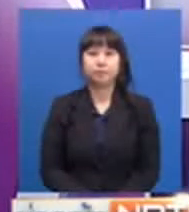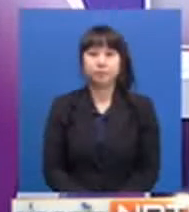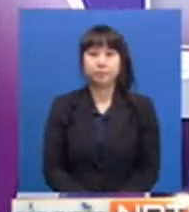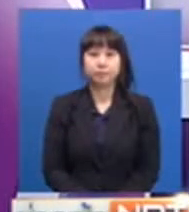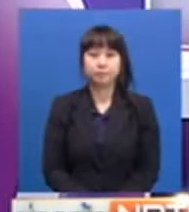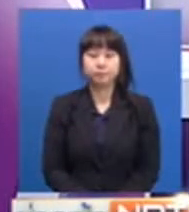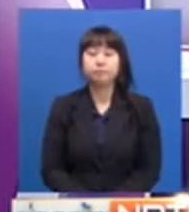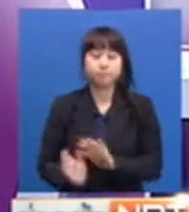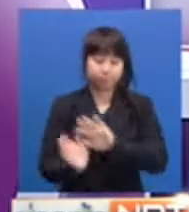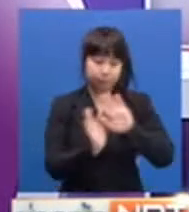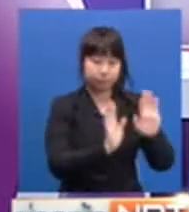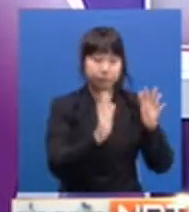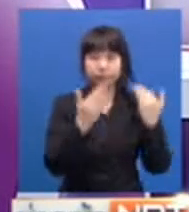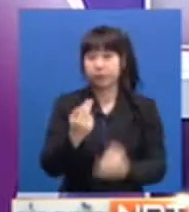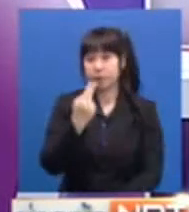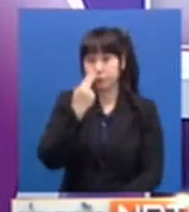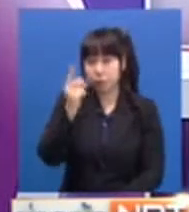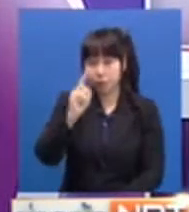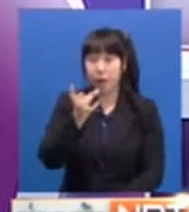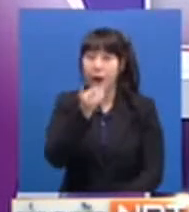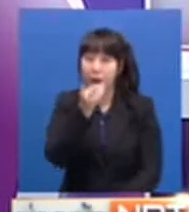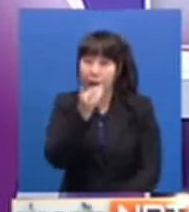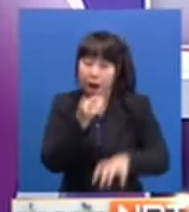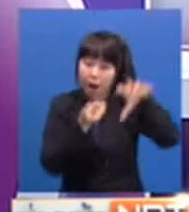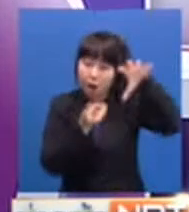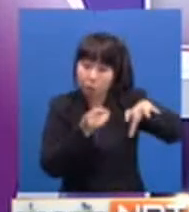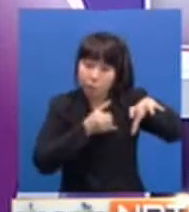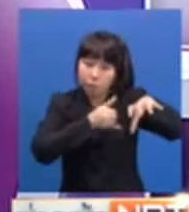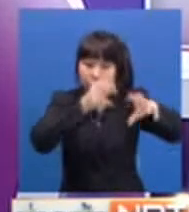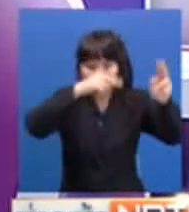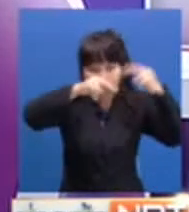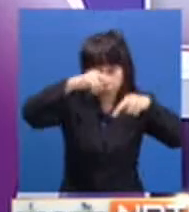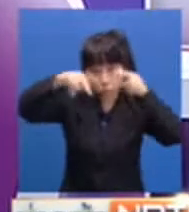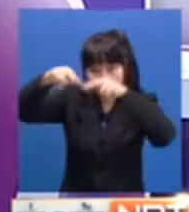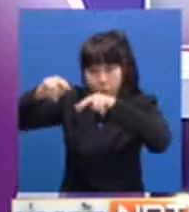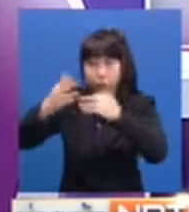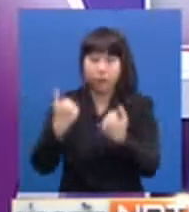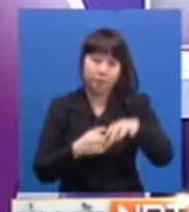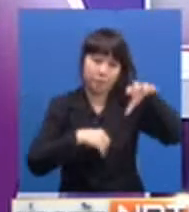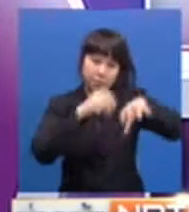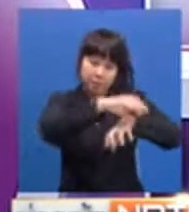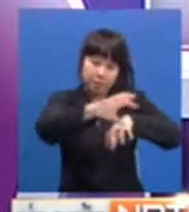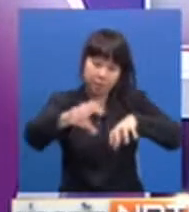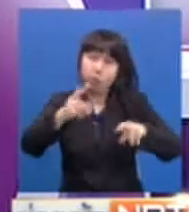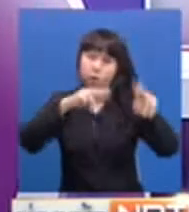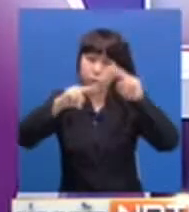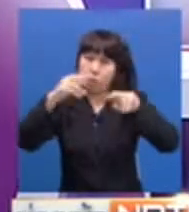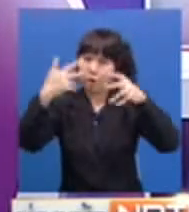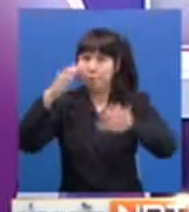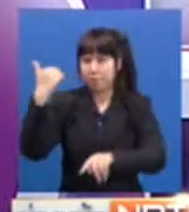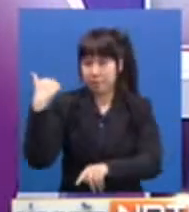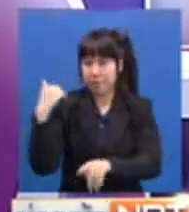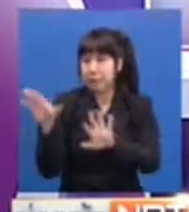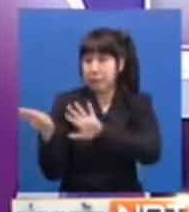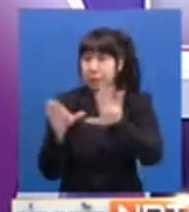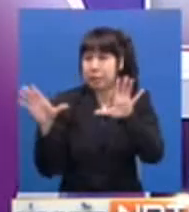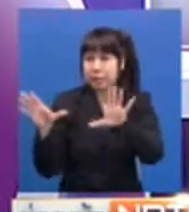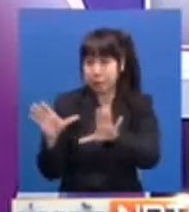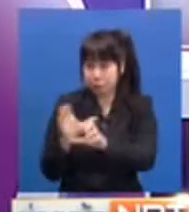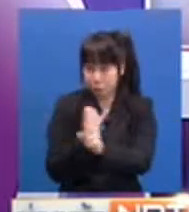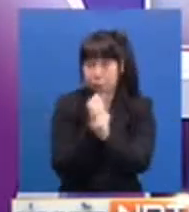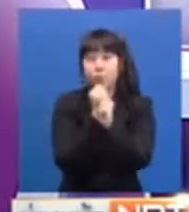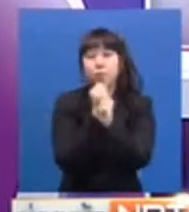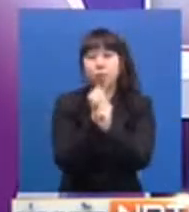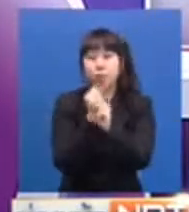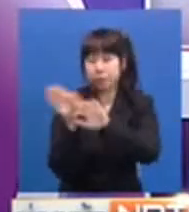เรามาดูความคืบหน้าการตรวจสอบสต๊อกข้าวกันบ้างนะคะตอนนี้ก็ตรวจไปหลายพื้นที่แล้วเขาเตรียมที่จะมีการสรุปข้อมูลออกมาแล้ว